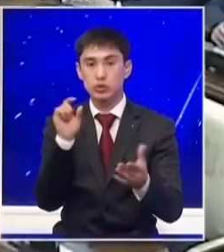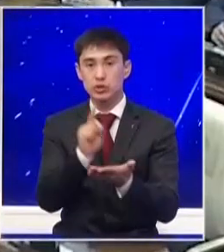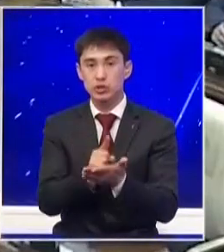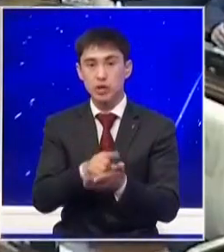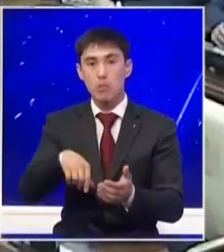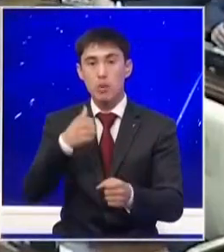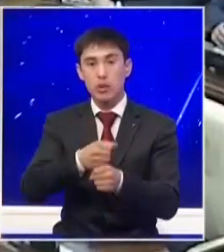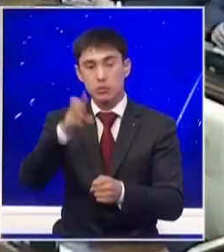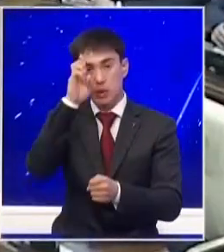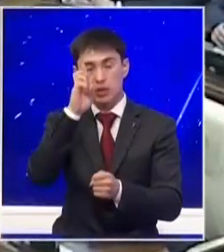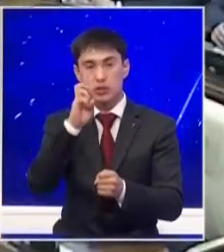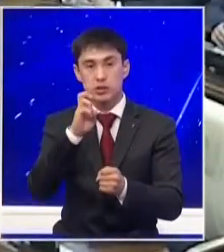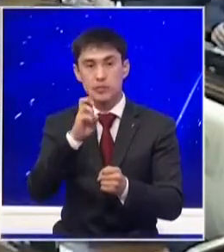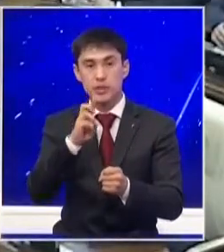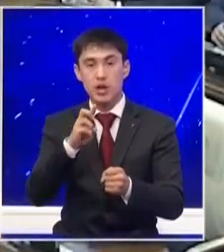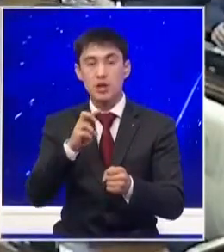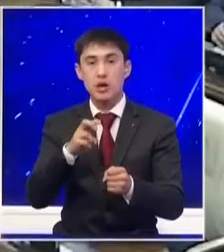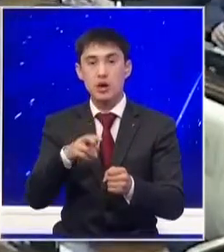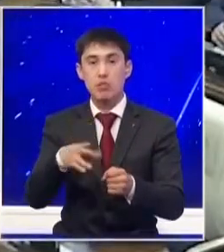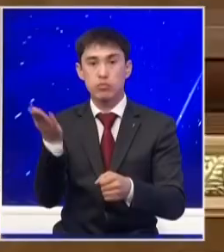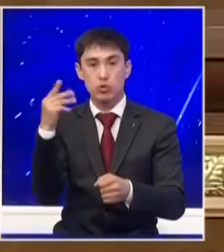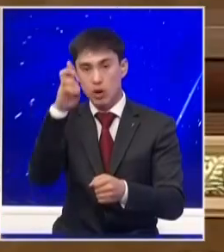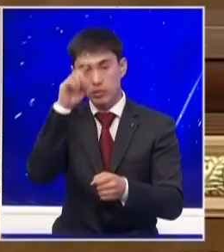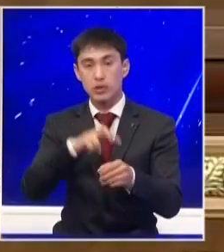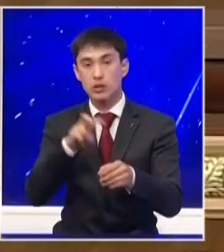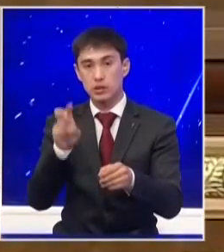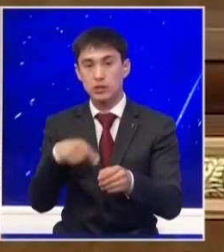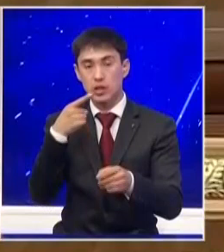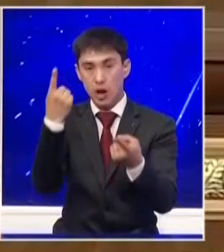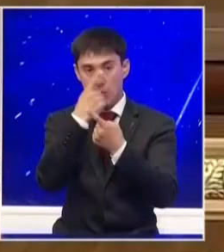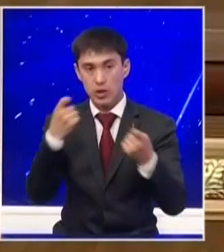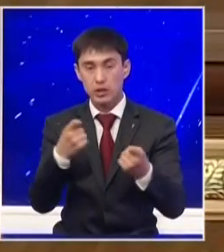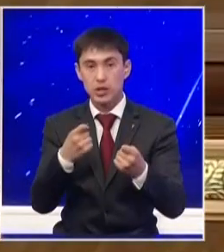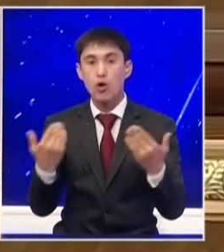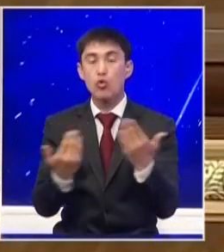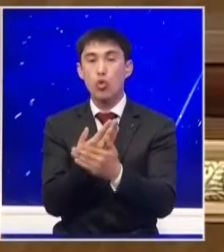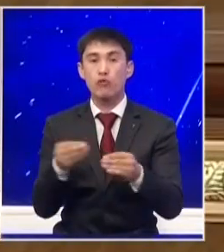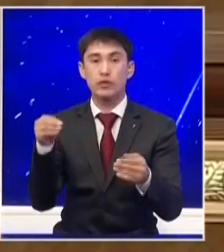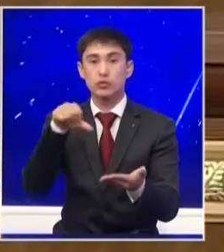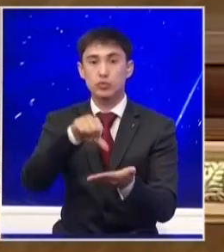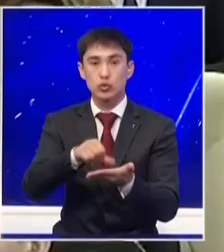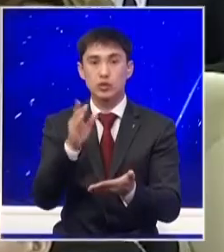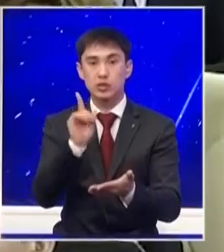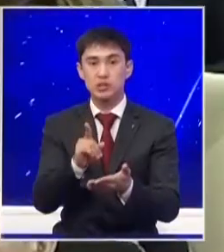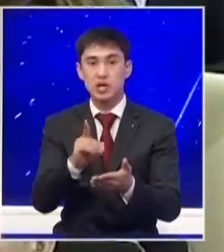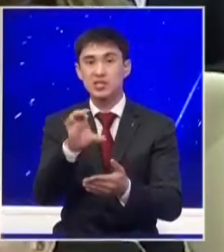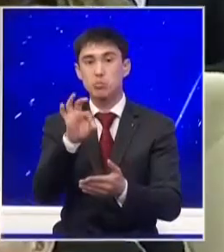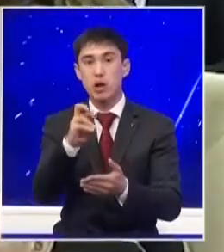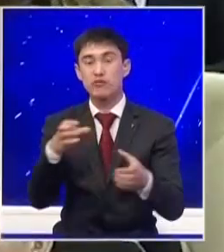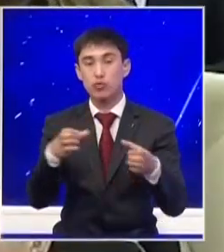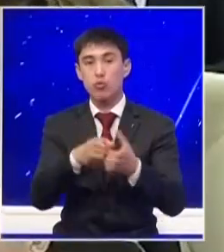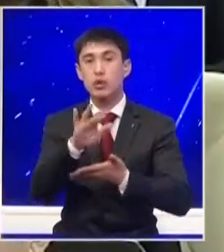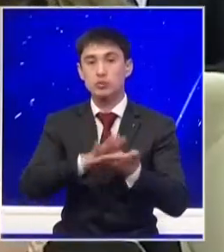басшысы үкіметтің өкілеттілігін доғаратынын хабарлады. Дегенмен жаңа құрам жасақталғанша Смайловтың тобы қызметін жалғастырады.